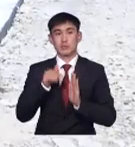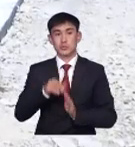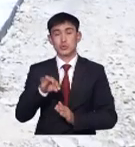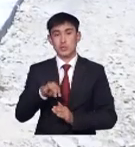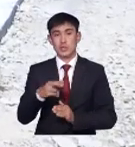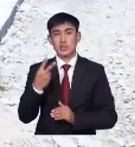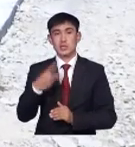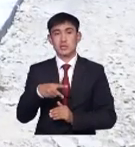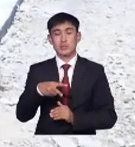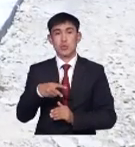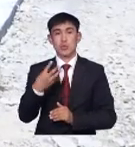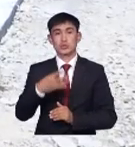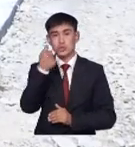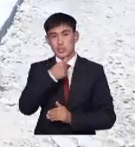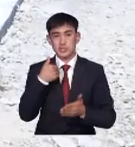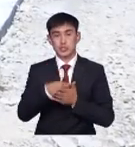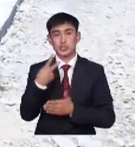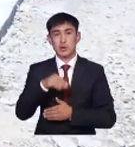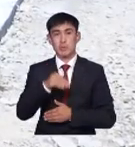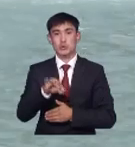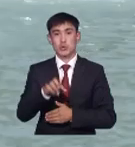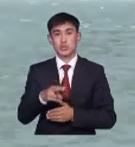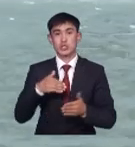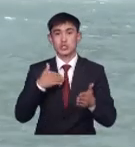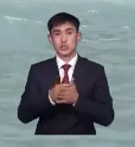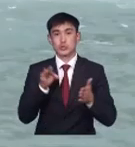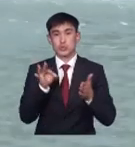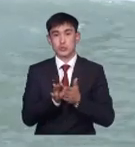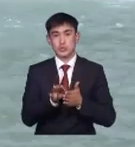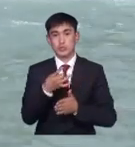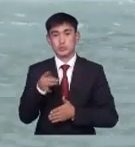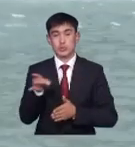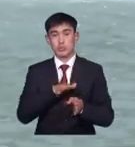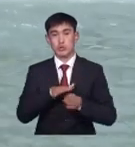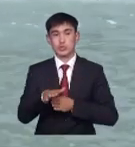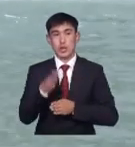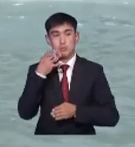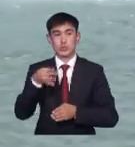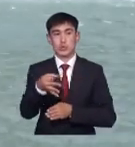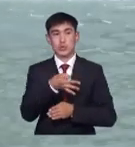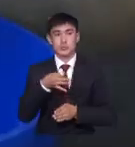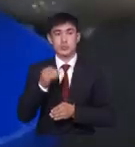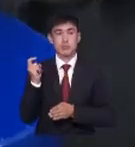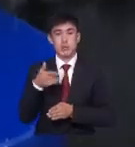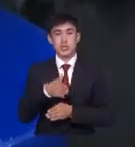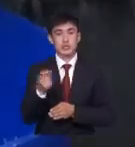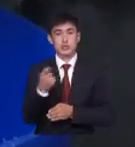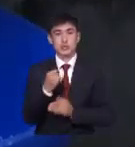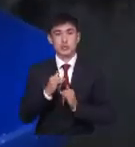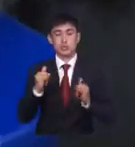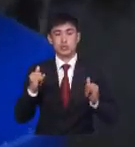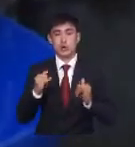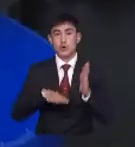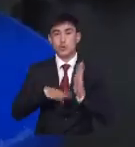болса, 2030 жылға дейін 20000 тоннаға дейін жеткізу көзделіп отыр. Республика бойынша Алматы облысы балық шаруашылығын дамытуда